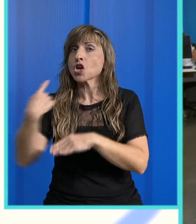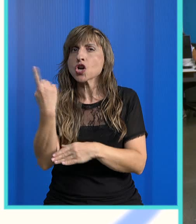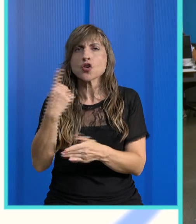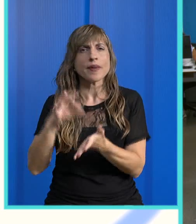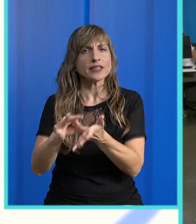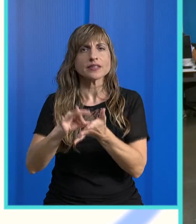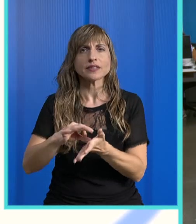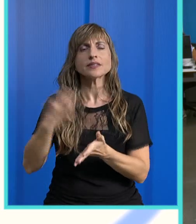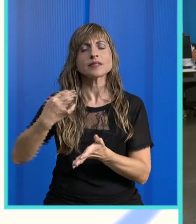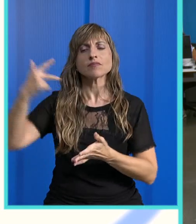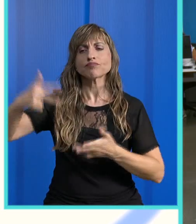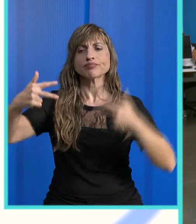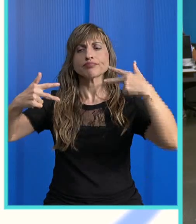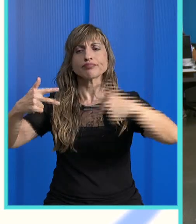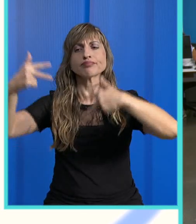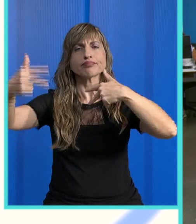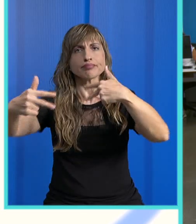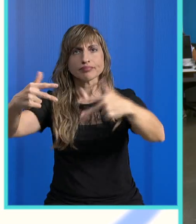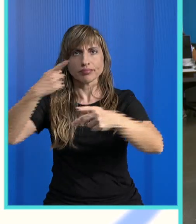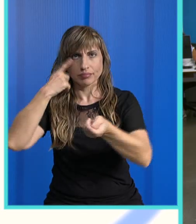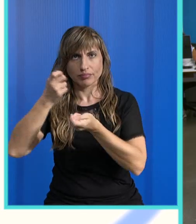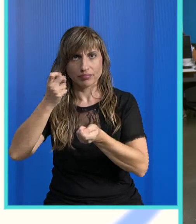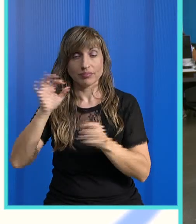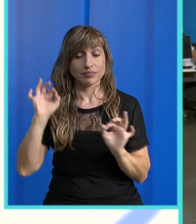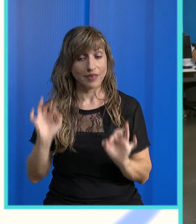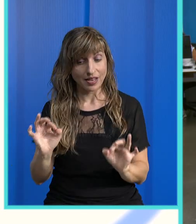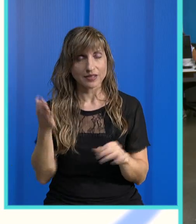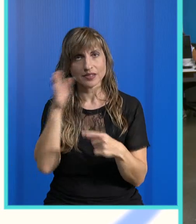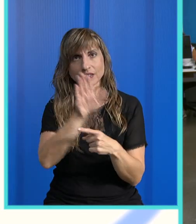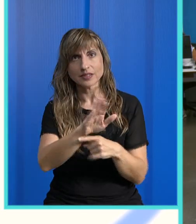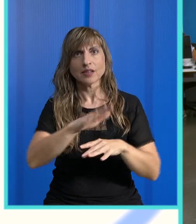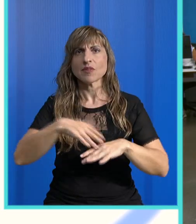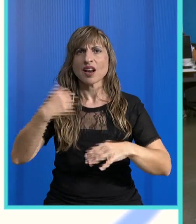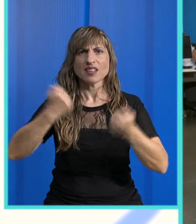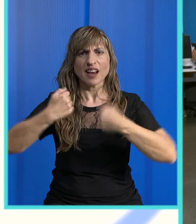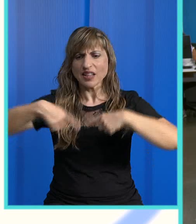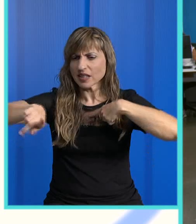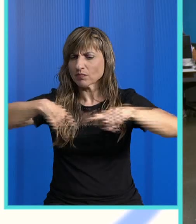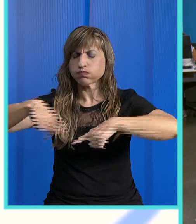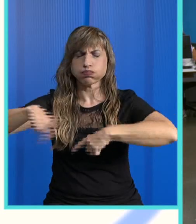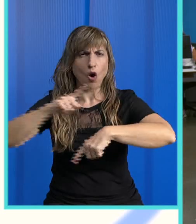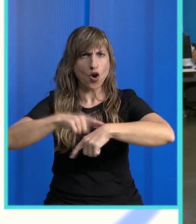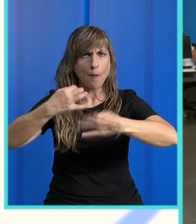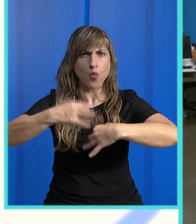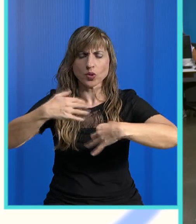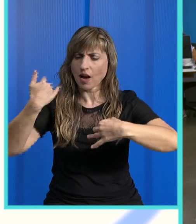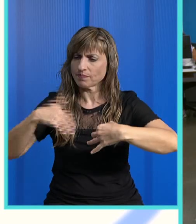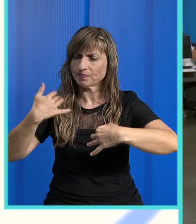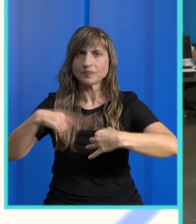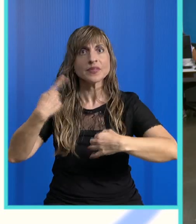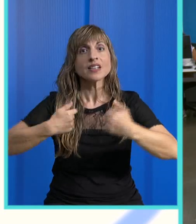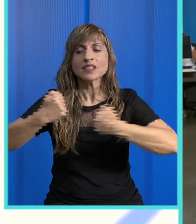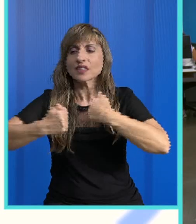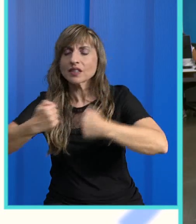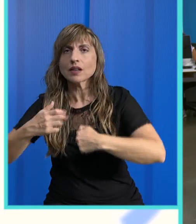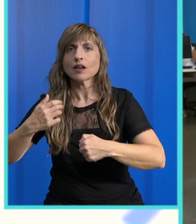seguretat per controlar-ho aquesta és una de les mesures que proposen per acabar amb l'augment del trànsit a les hores punta diuen que hi ha vehicles que